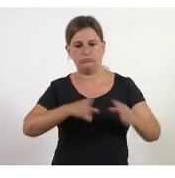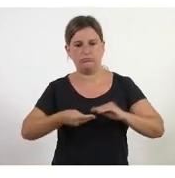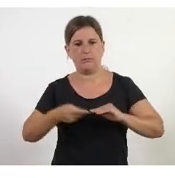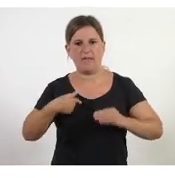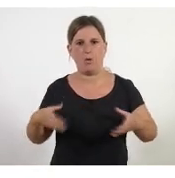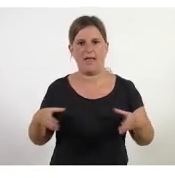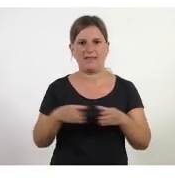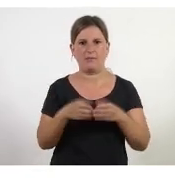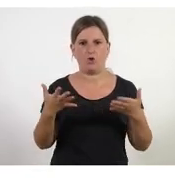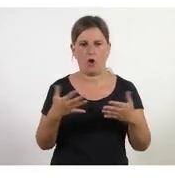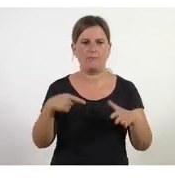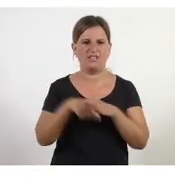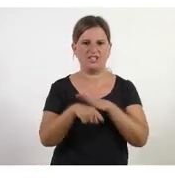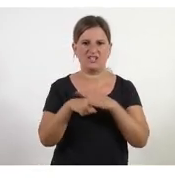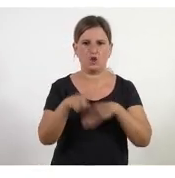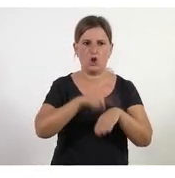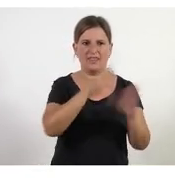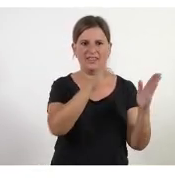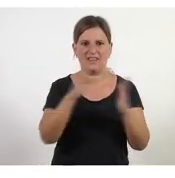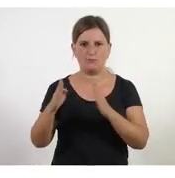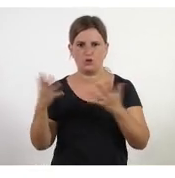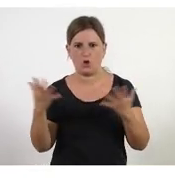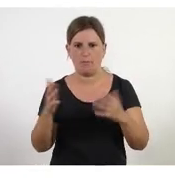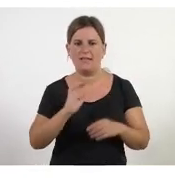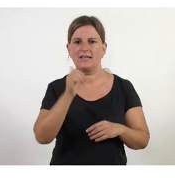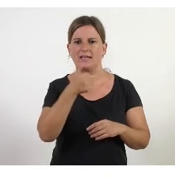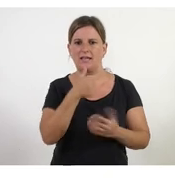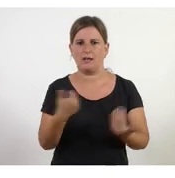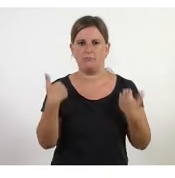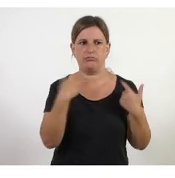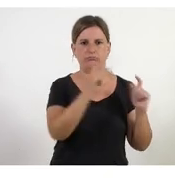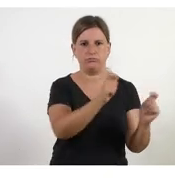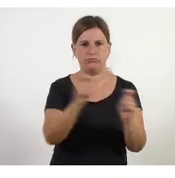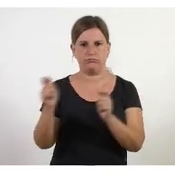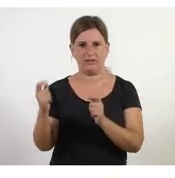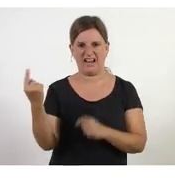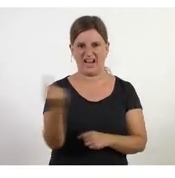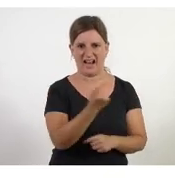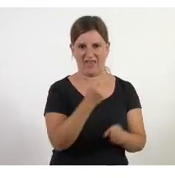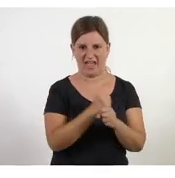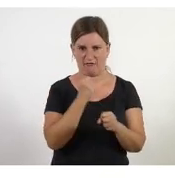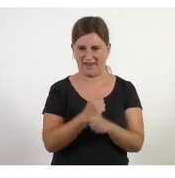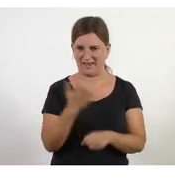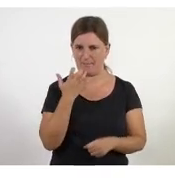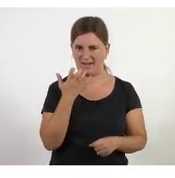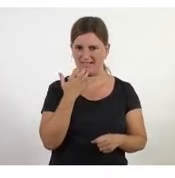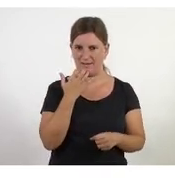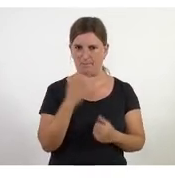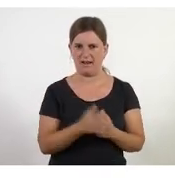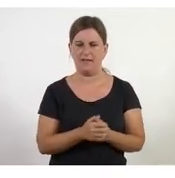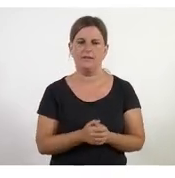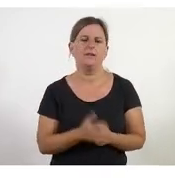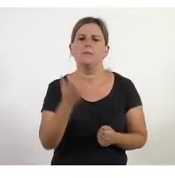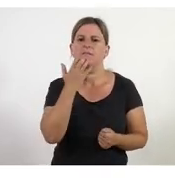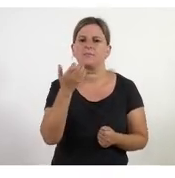gestionem els temps, controlem qui fa quina tasca. Si jo hagués de, o quan he